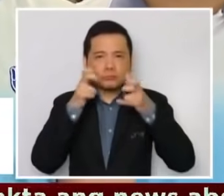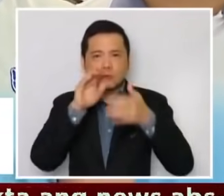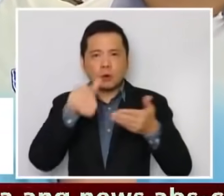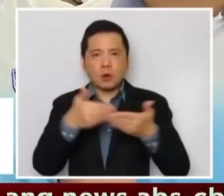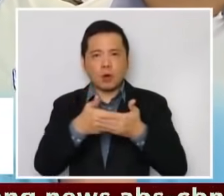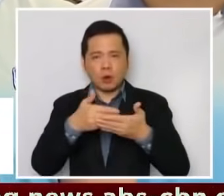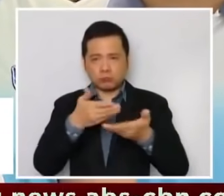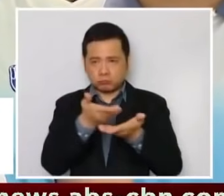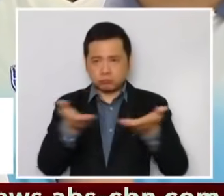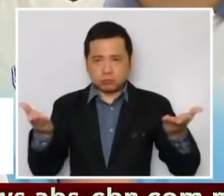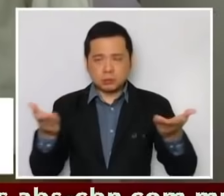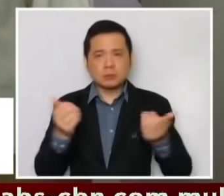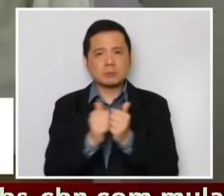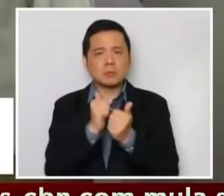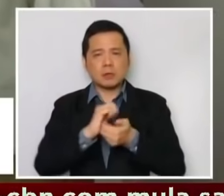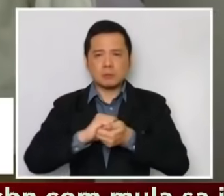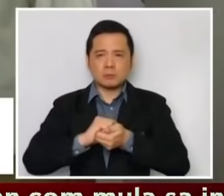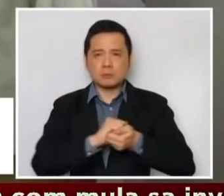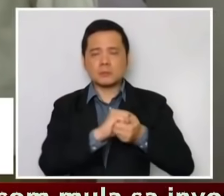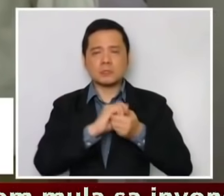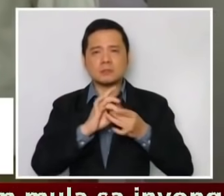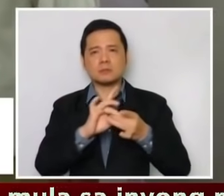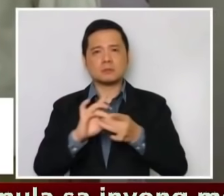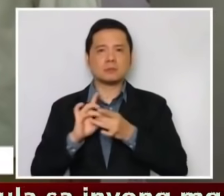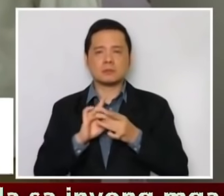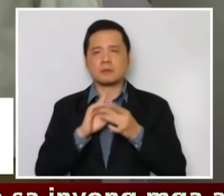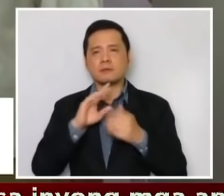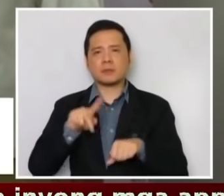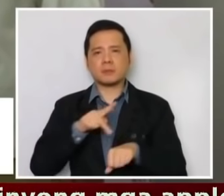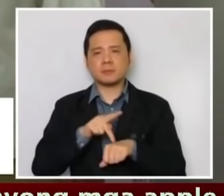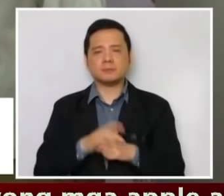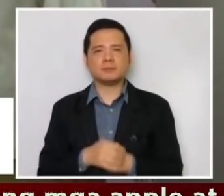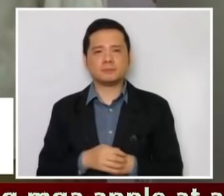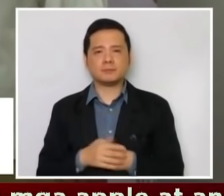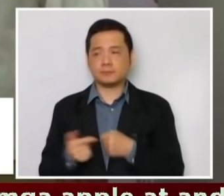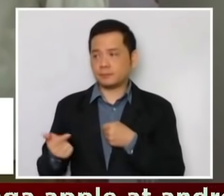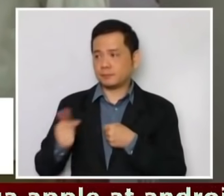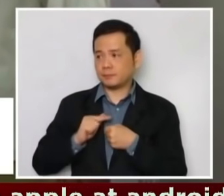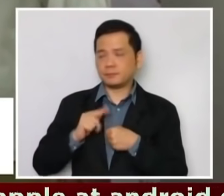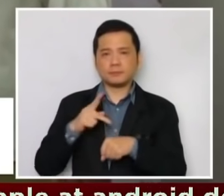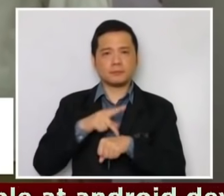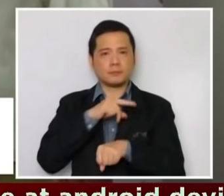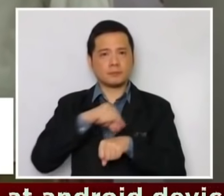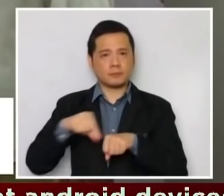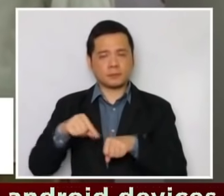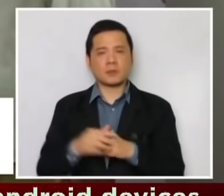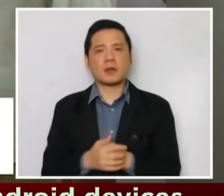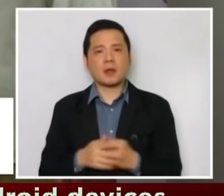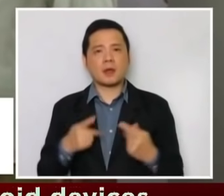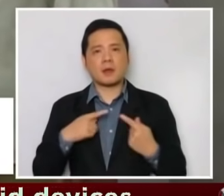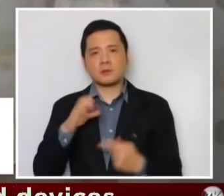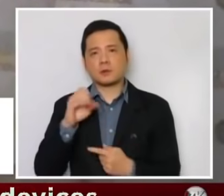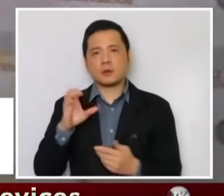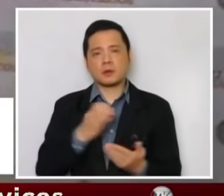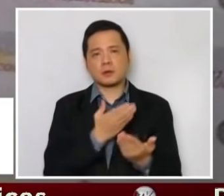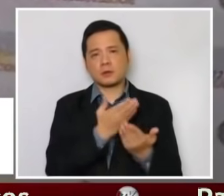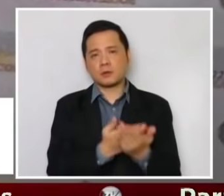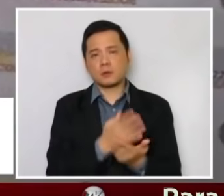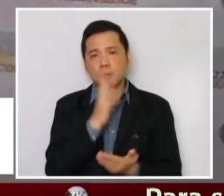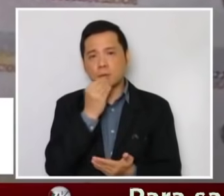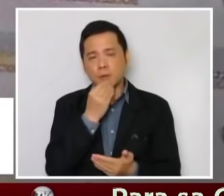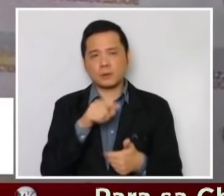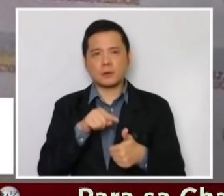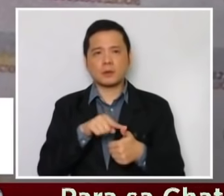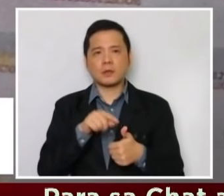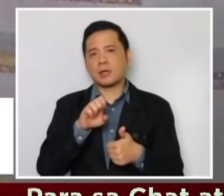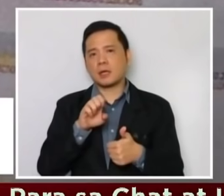pagkaisahin ang buong bansa. Sa Paranaque, naghain ng COC sa pagkaalkalde si Representative Eric